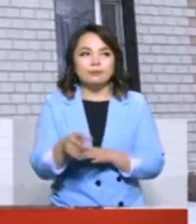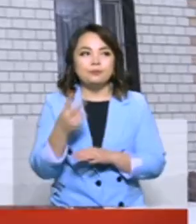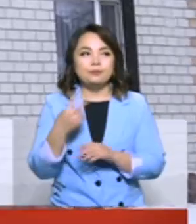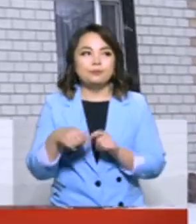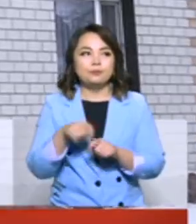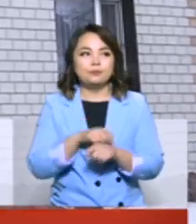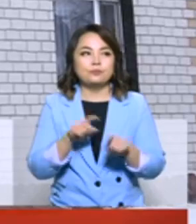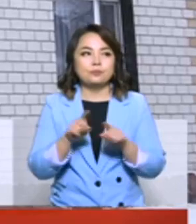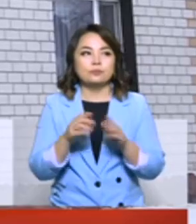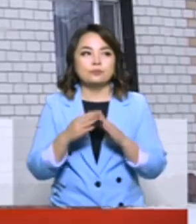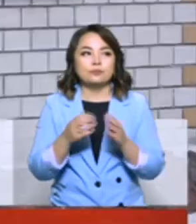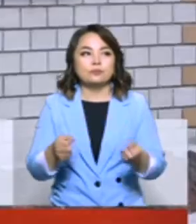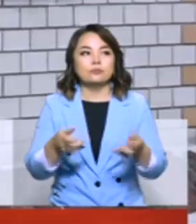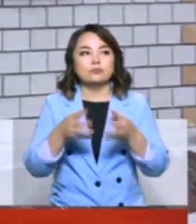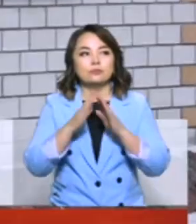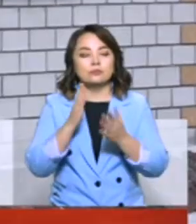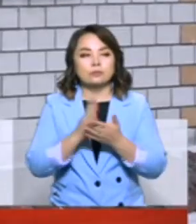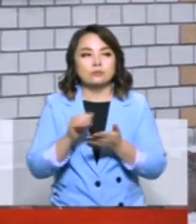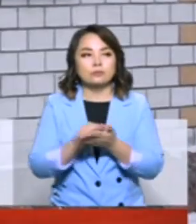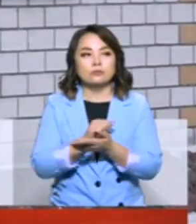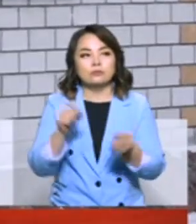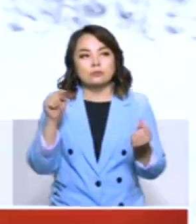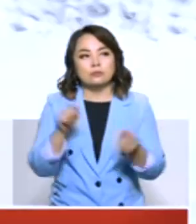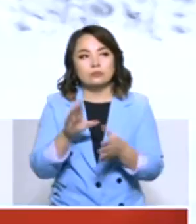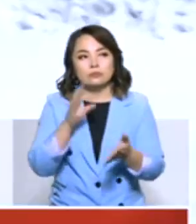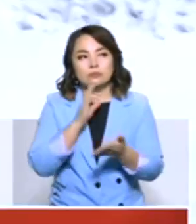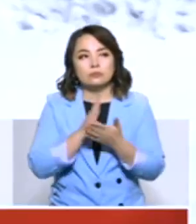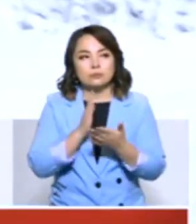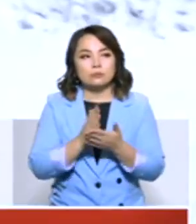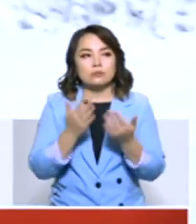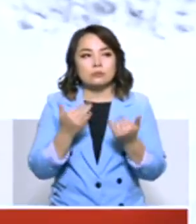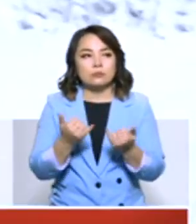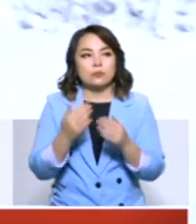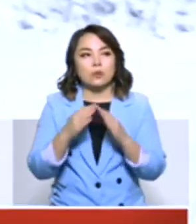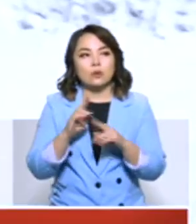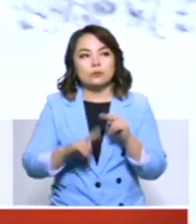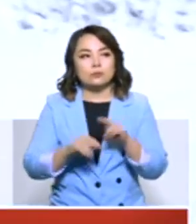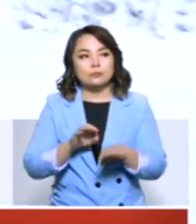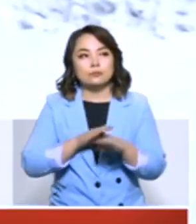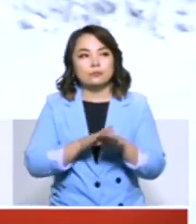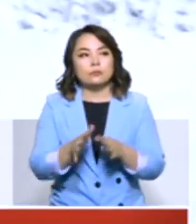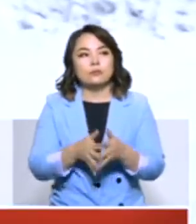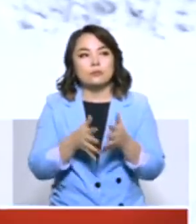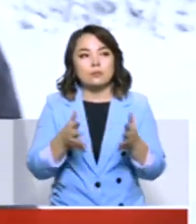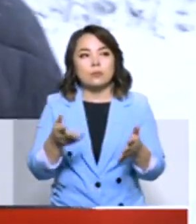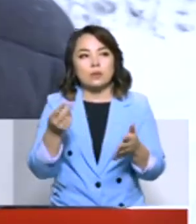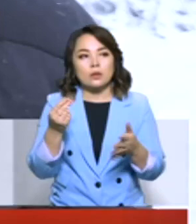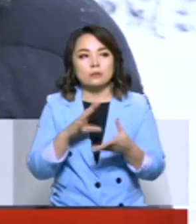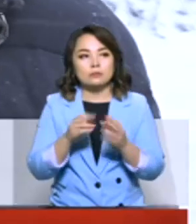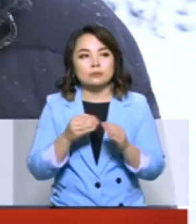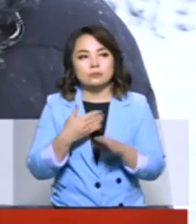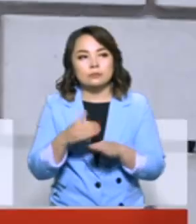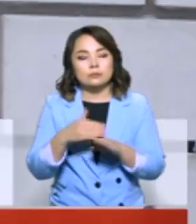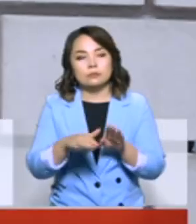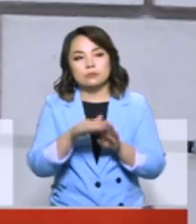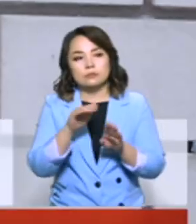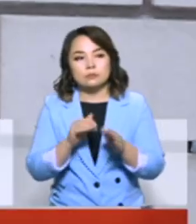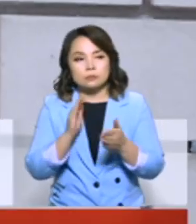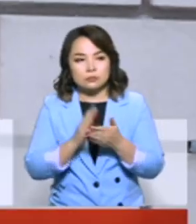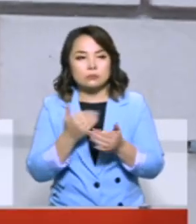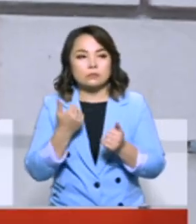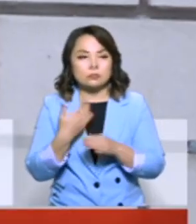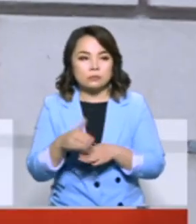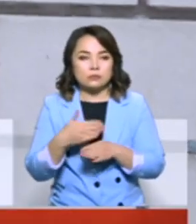метр зәулім үй салған, бірақ құжат сәйкес келмейді. Бұл үйді салғанда үлкен қомақты қаржылай кредит алғанбыз, ол кредитті әлі